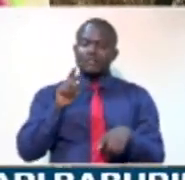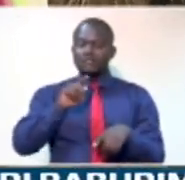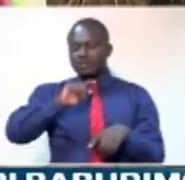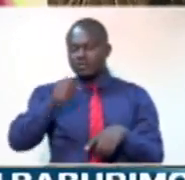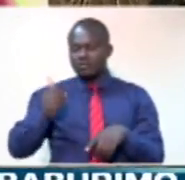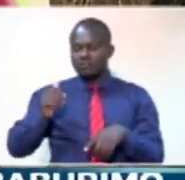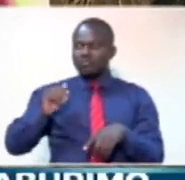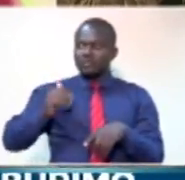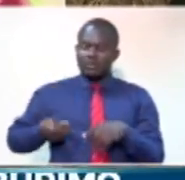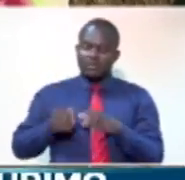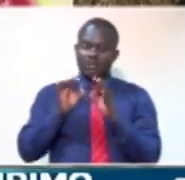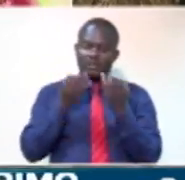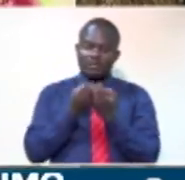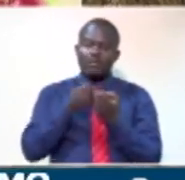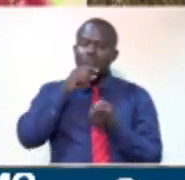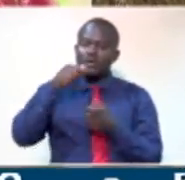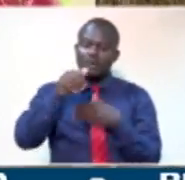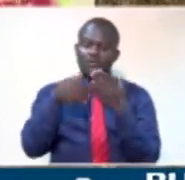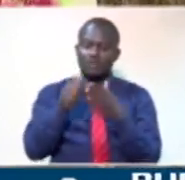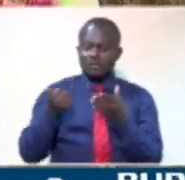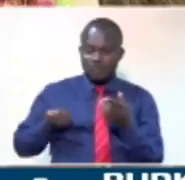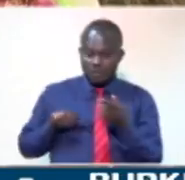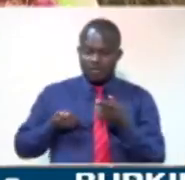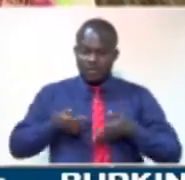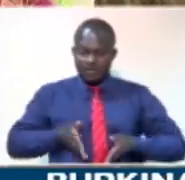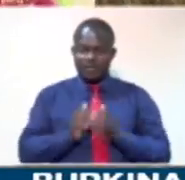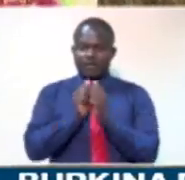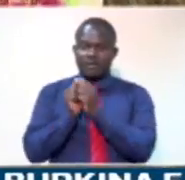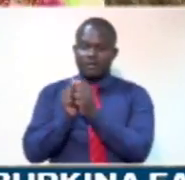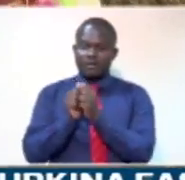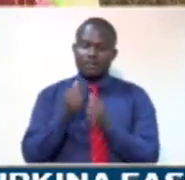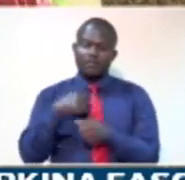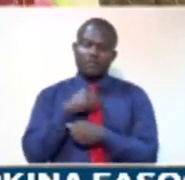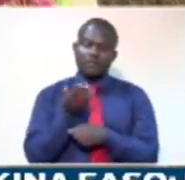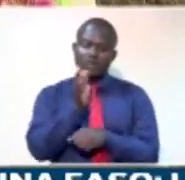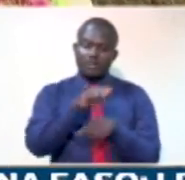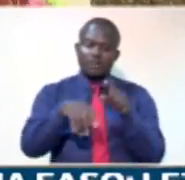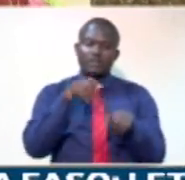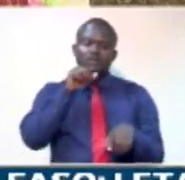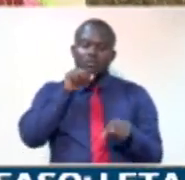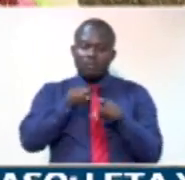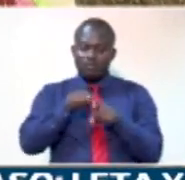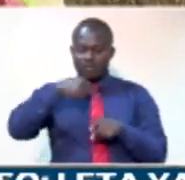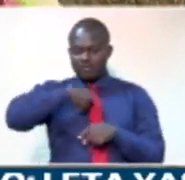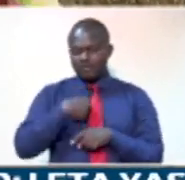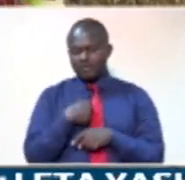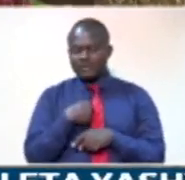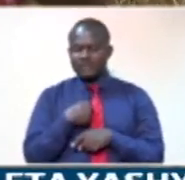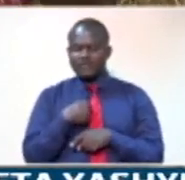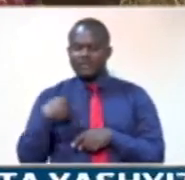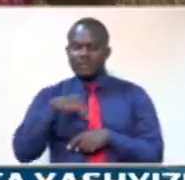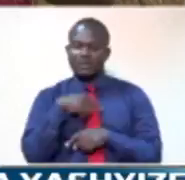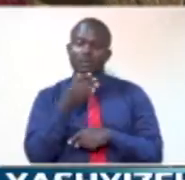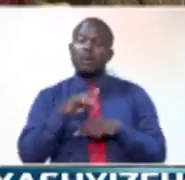wanjye. Umugabo we n'undi mukobwa tuvukana duhuje mama. Dusubireyo nanone bica umuvandimwe wanjye tuvukana.